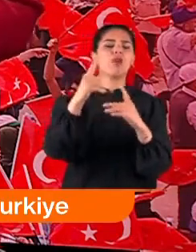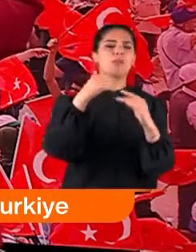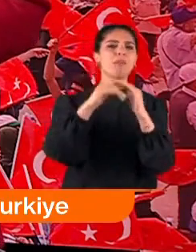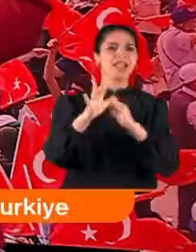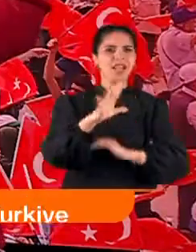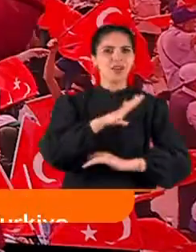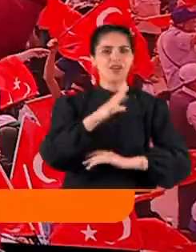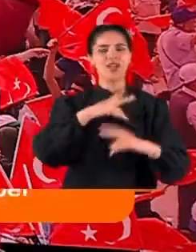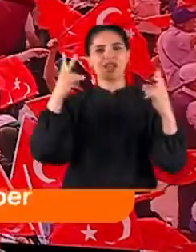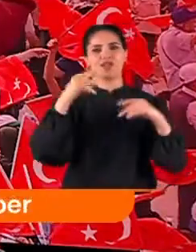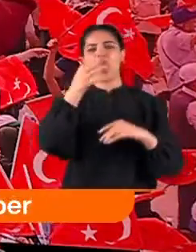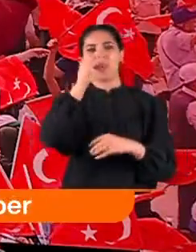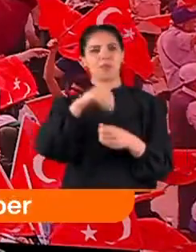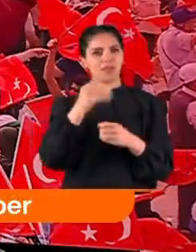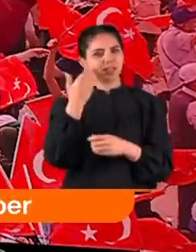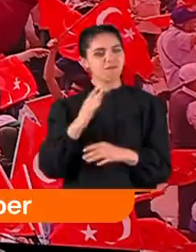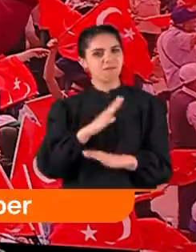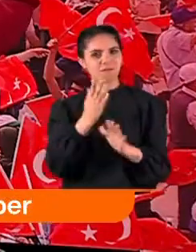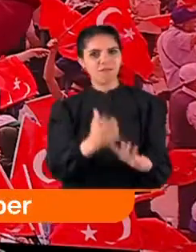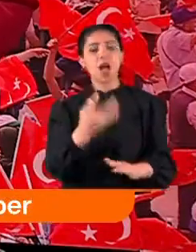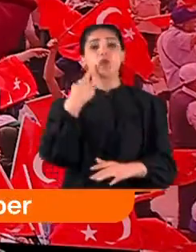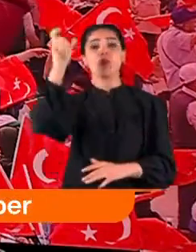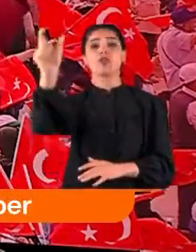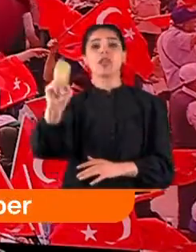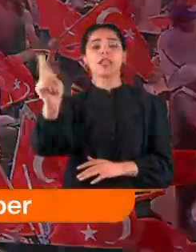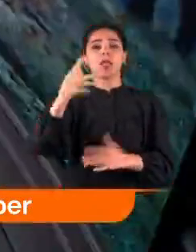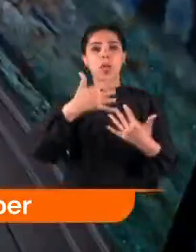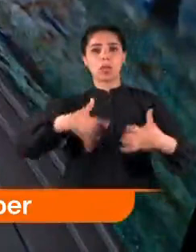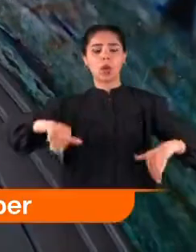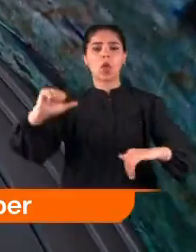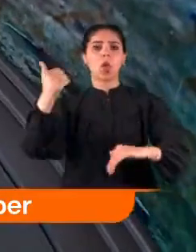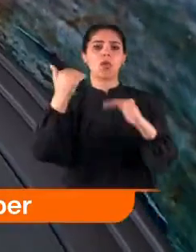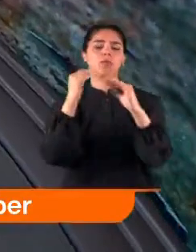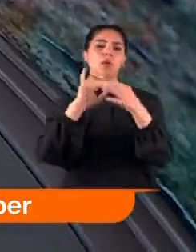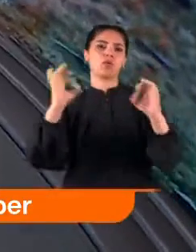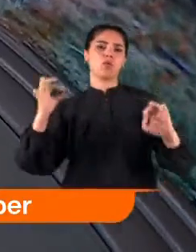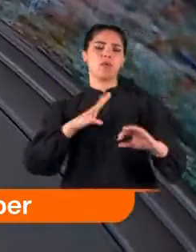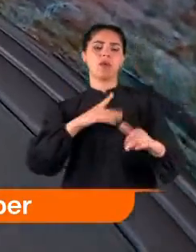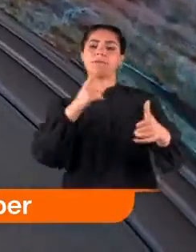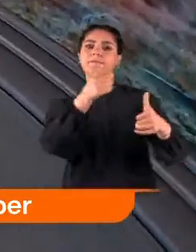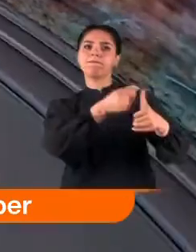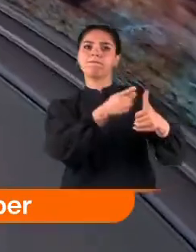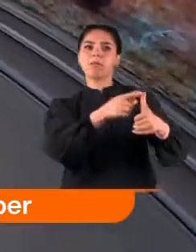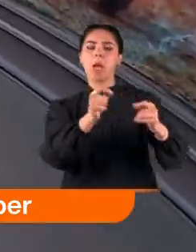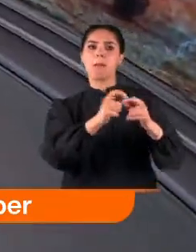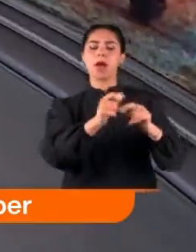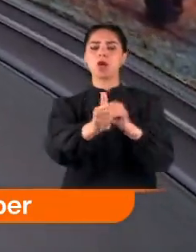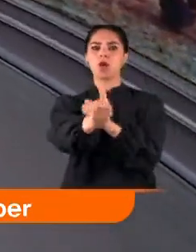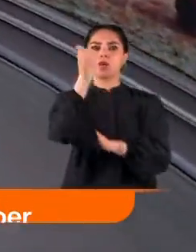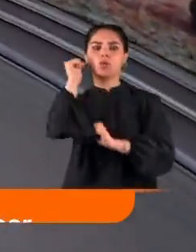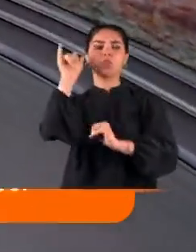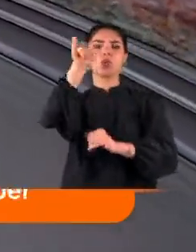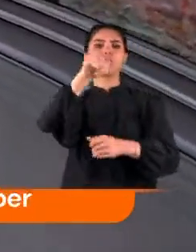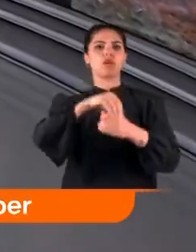şölen, haberde de izleyeceksiniz zaten. Cumhurbaşkanı Erdoğan'ın törende kritik cümleleri var. İyi ki Bakü dönüşü uçakta